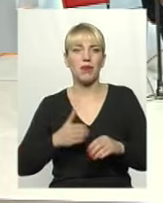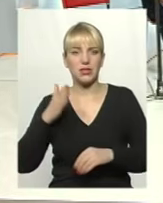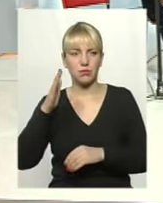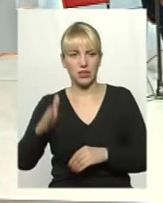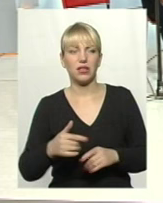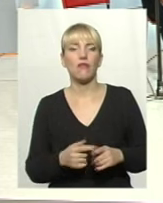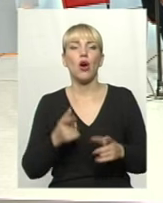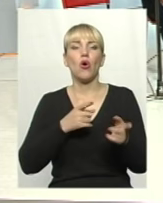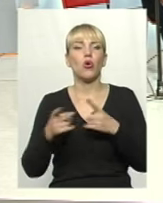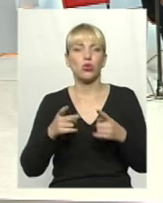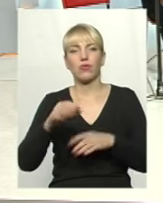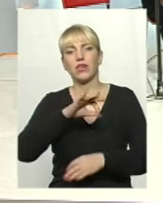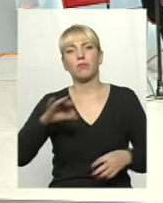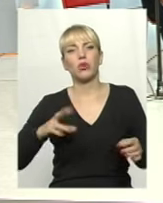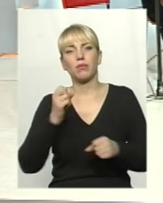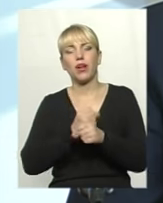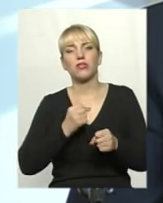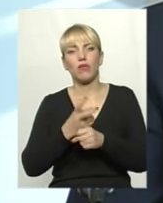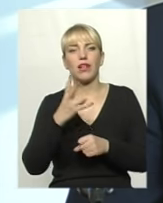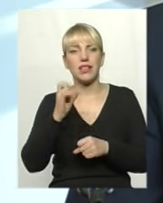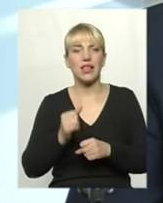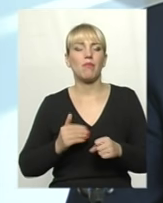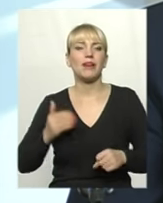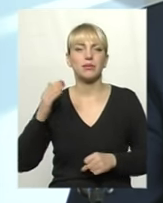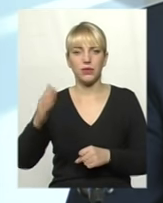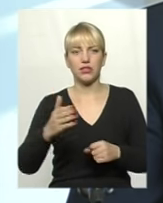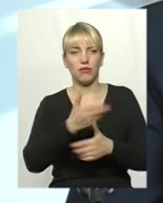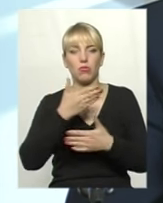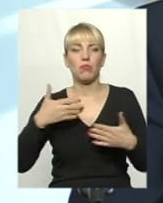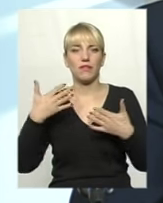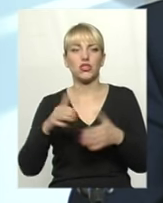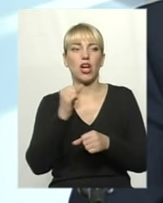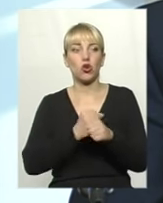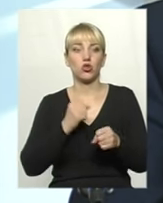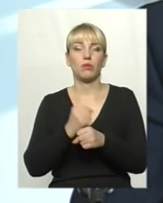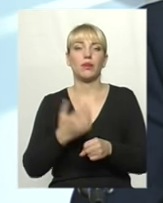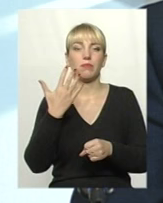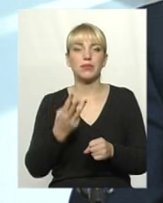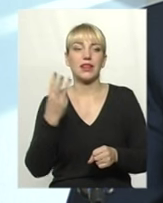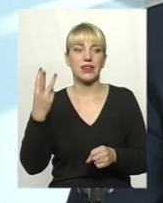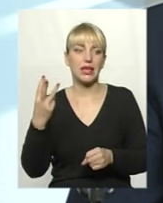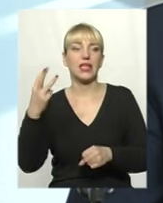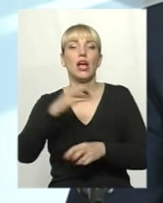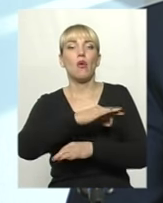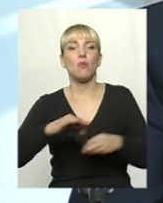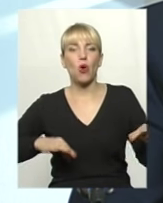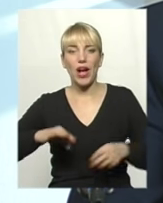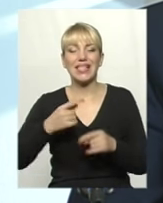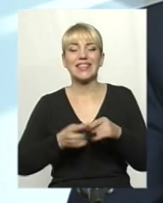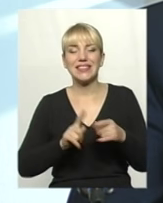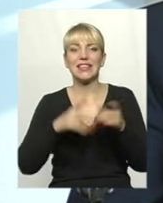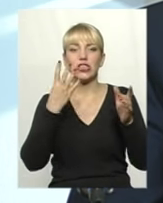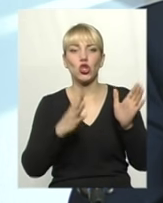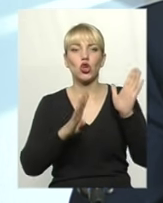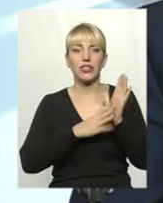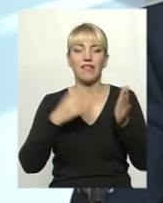проекти, працювати на перспективу. Ми на сьогоднішній день, я вже говорив, що ми розробили 53 проекти. З них 49